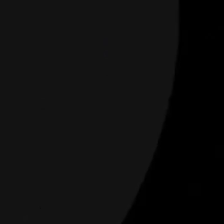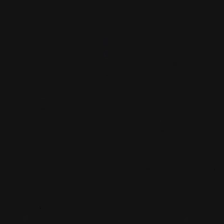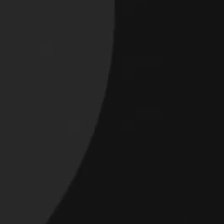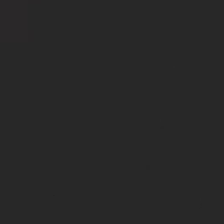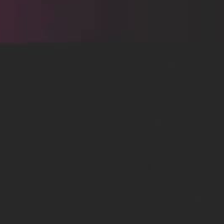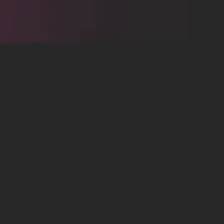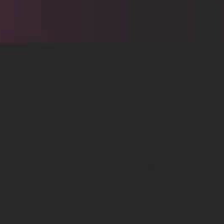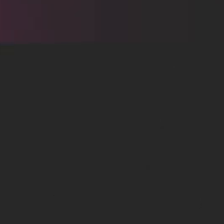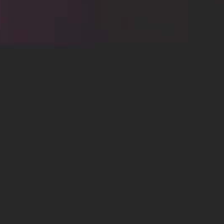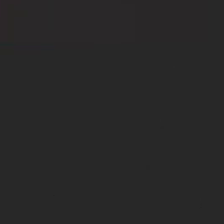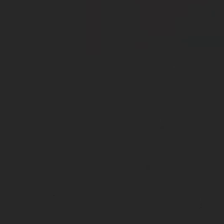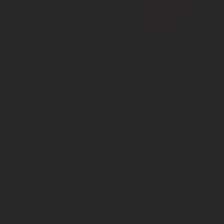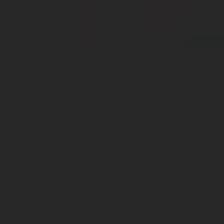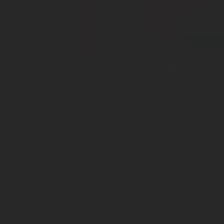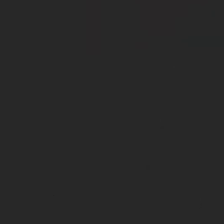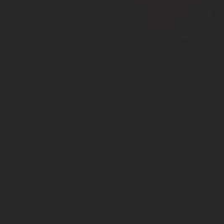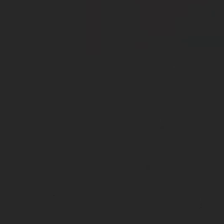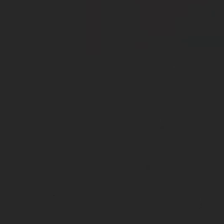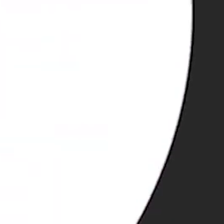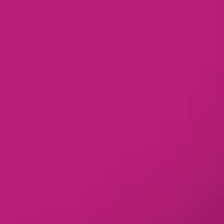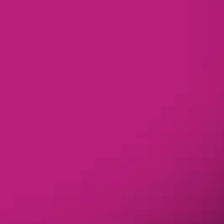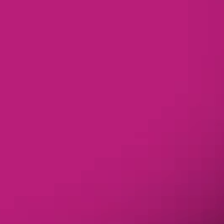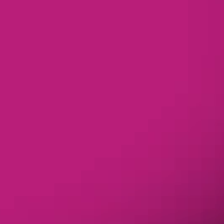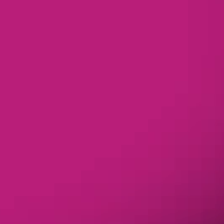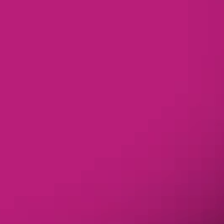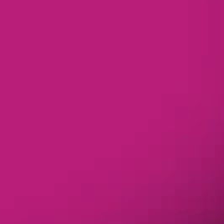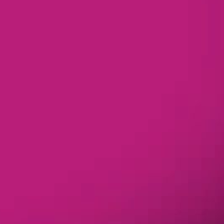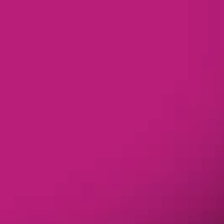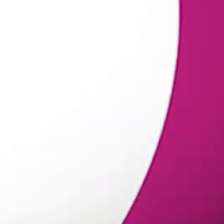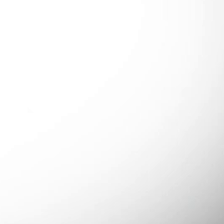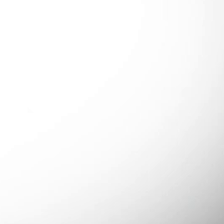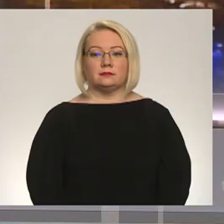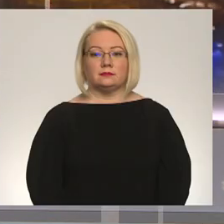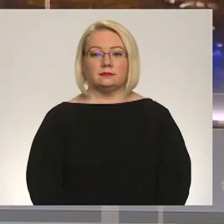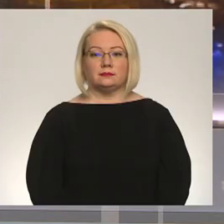Re! Viss ēters ir te!